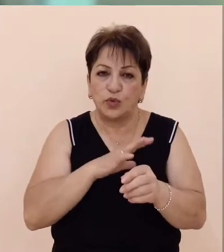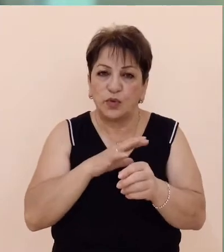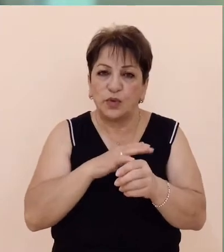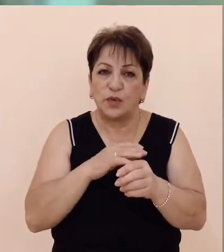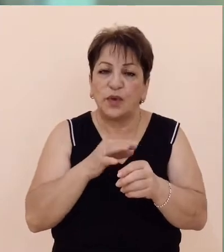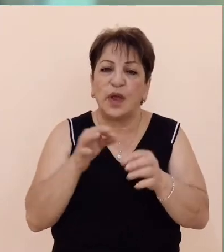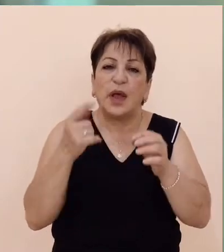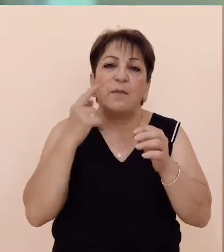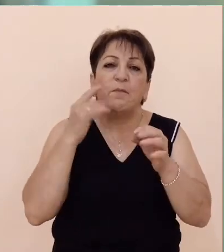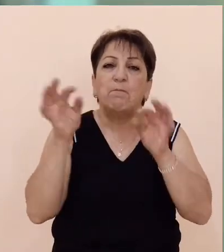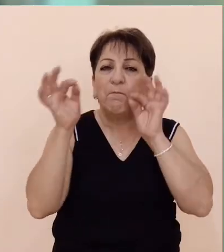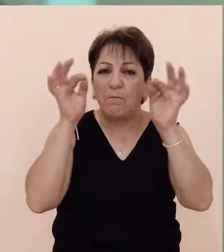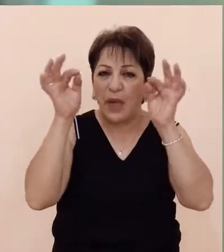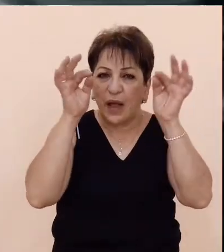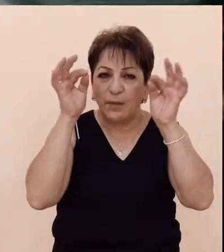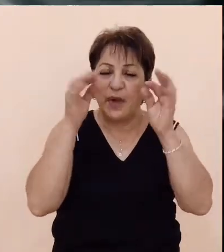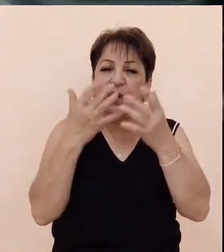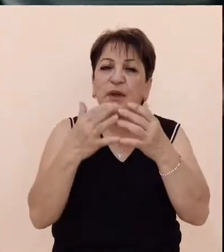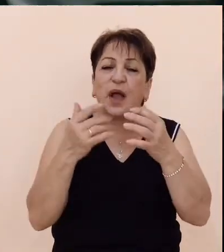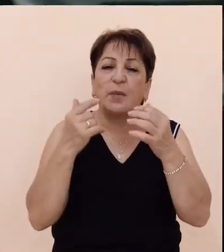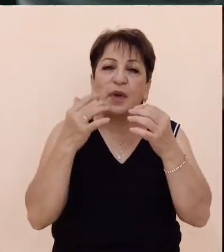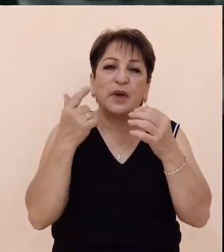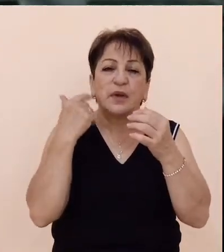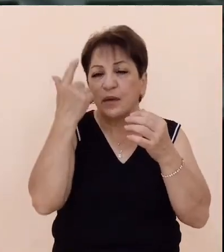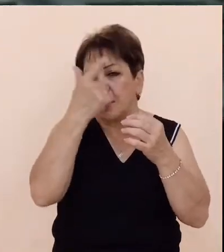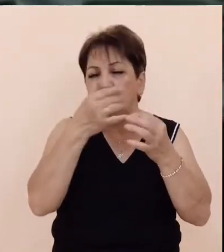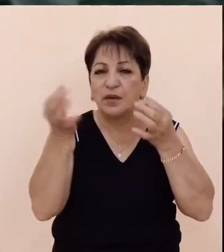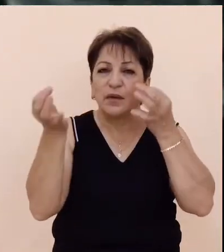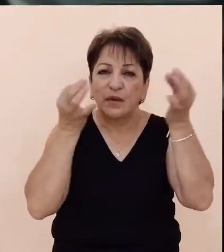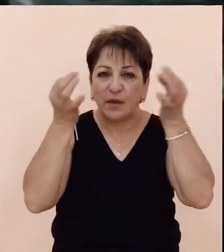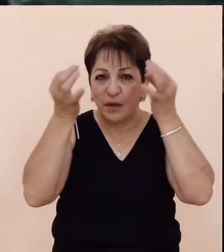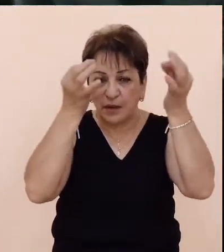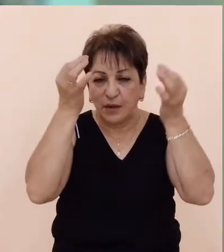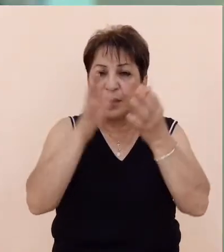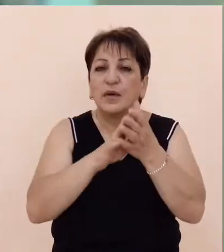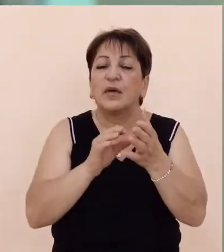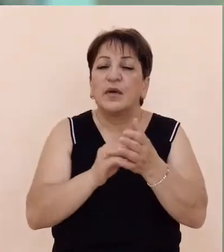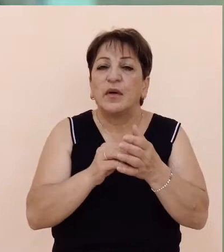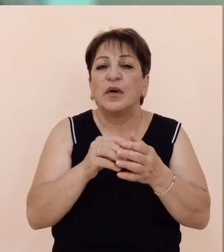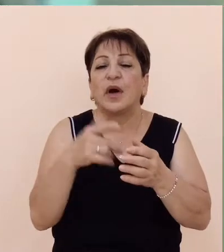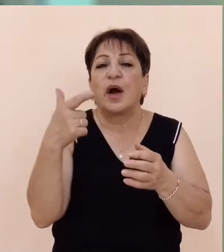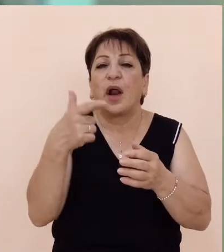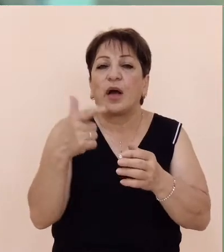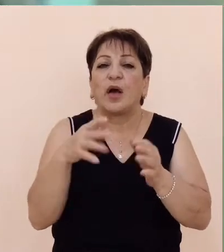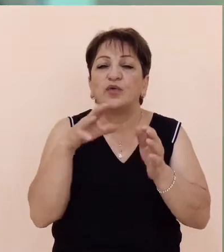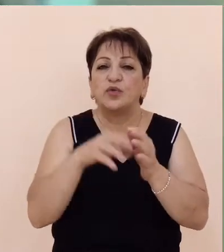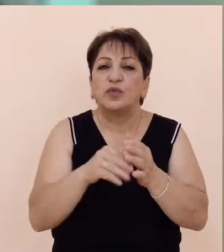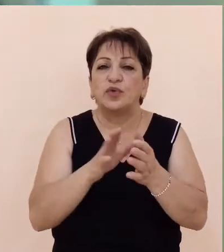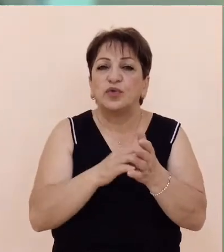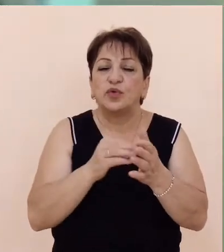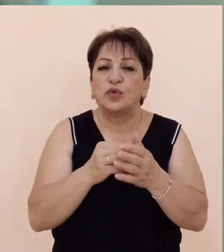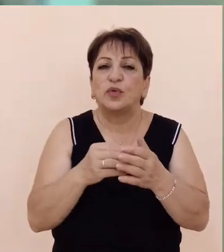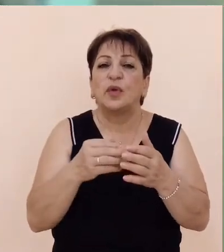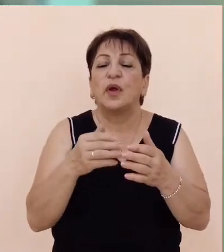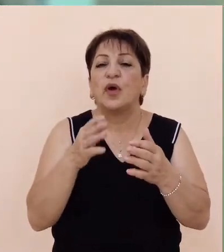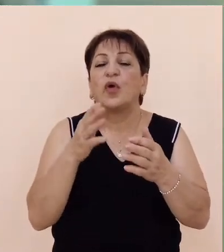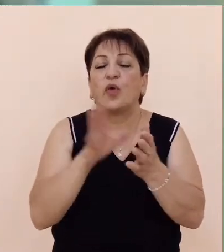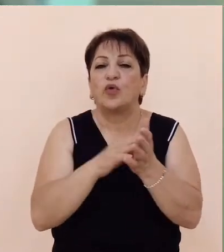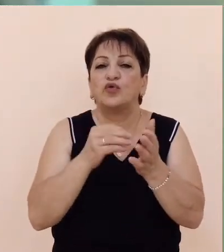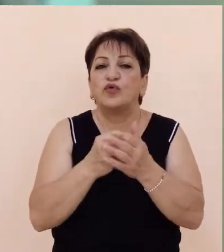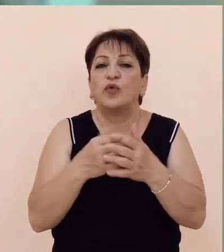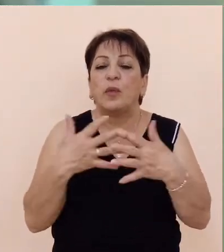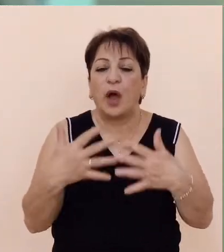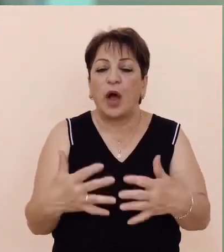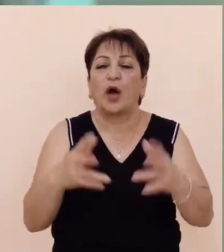կոչված պիգմենտավորումը, որոնք հայտնի են գրականությունից որպես հղիության թիթեռնիկ անվան